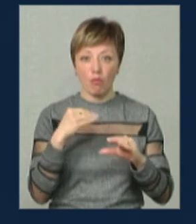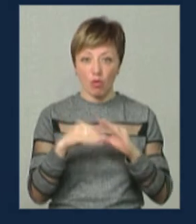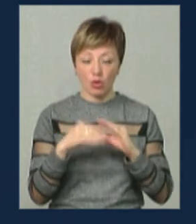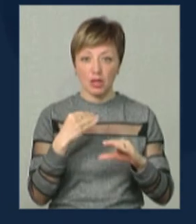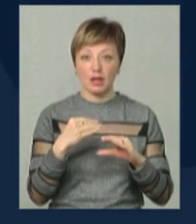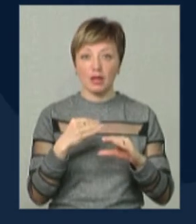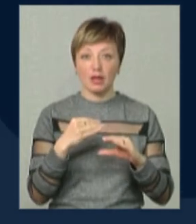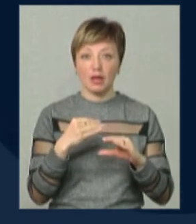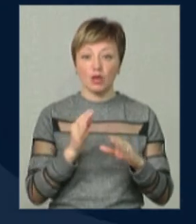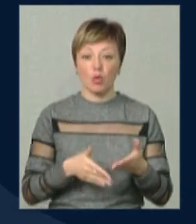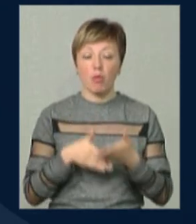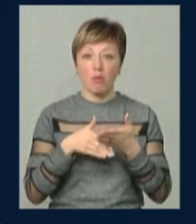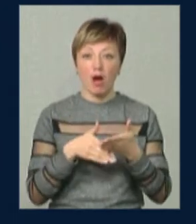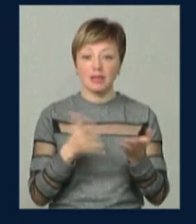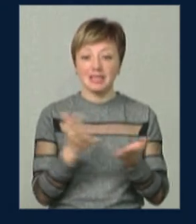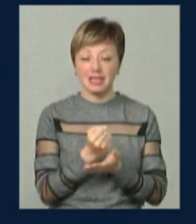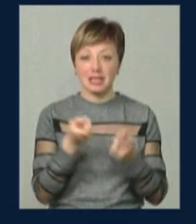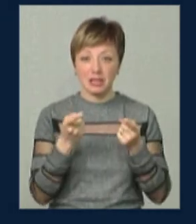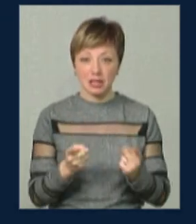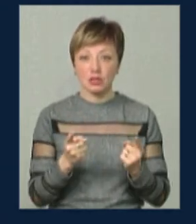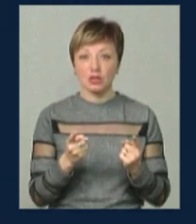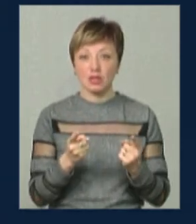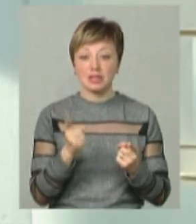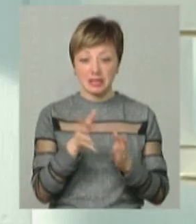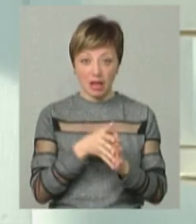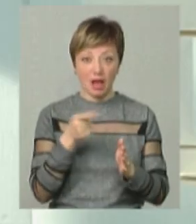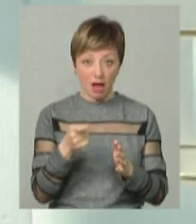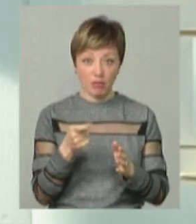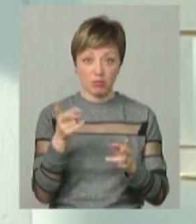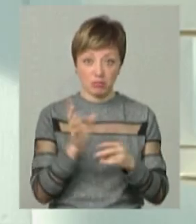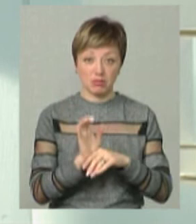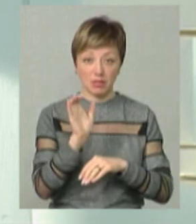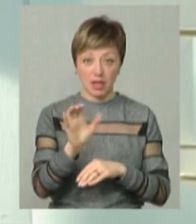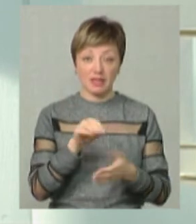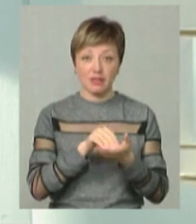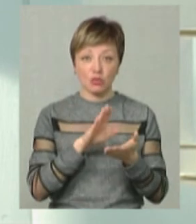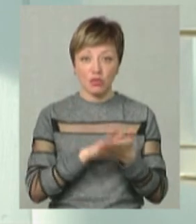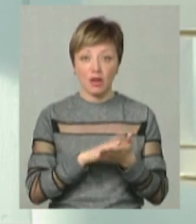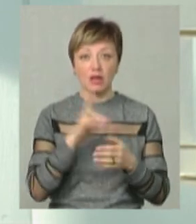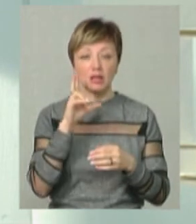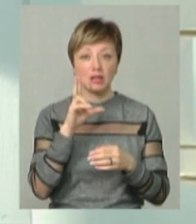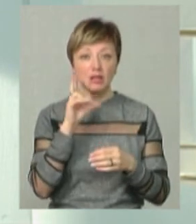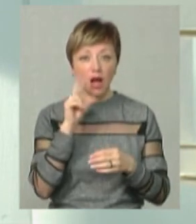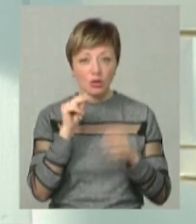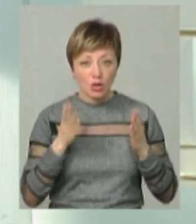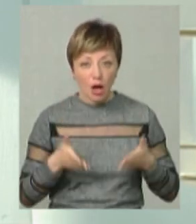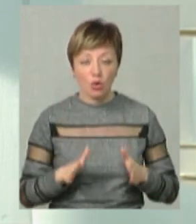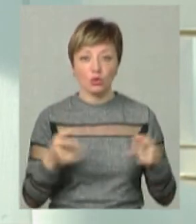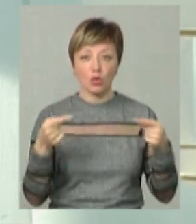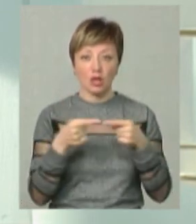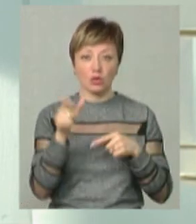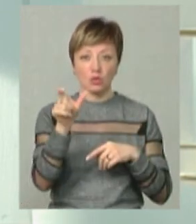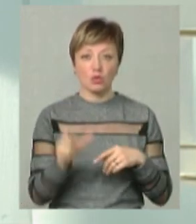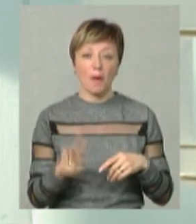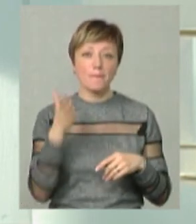які якби допомагають знайти дійсно за певною теж заявкою, тому що потрібно зафіксувати дату народження конкретної